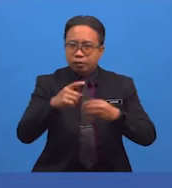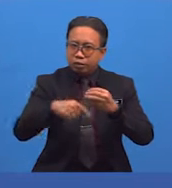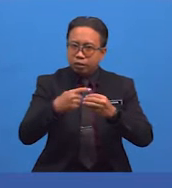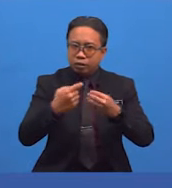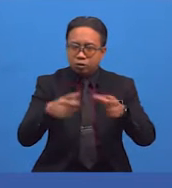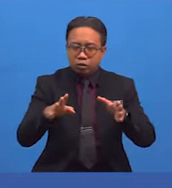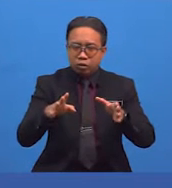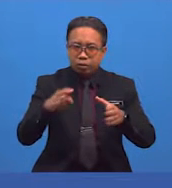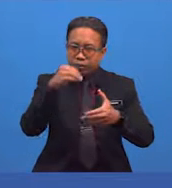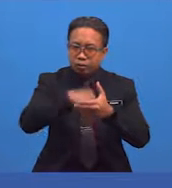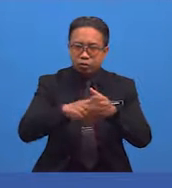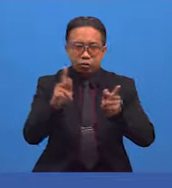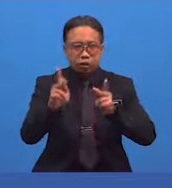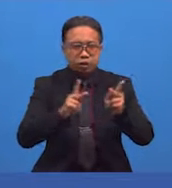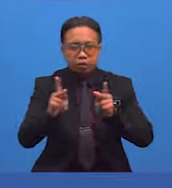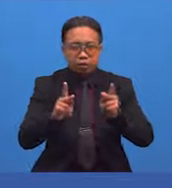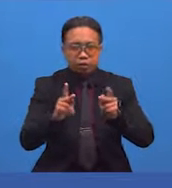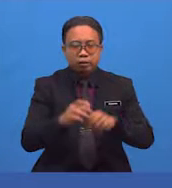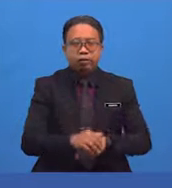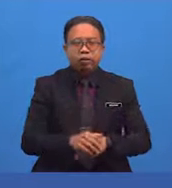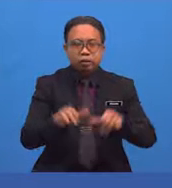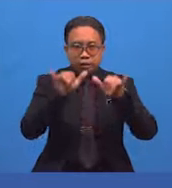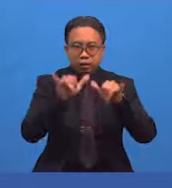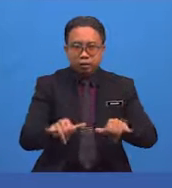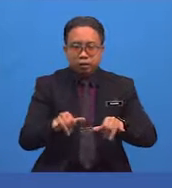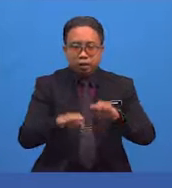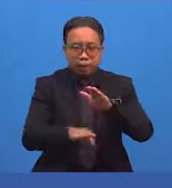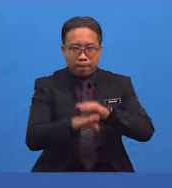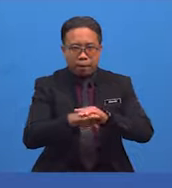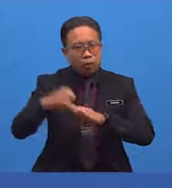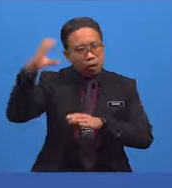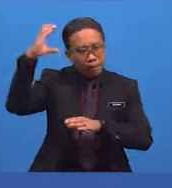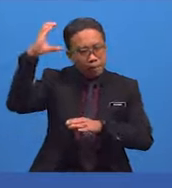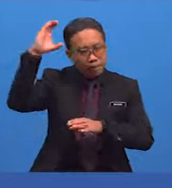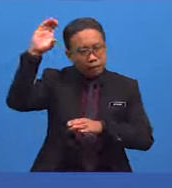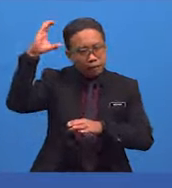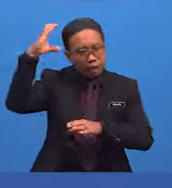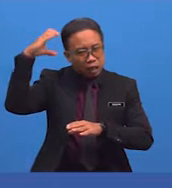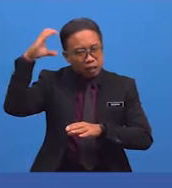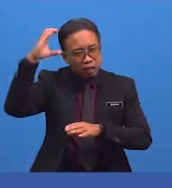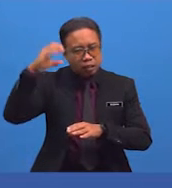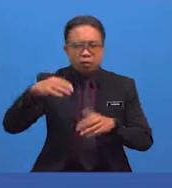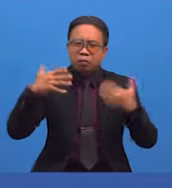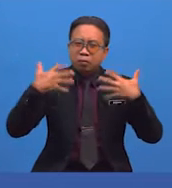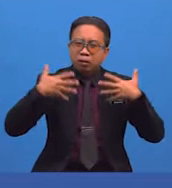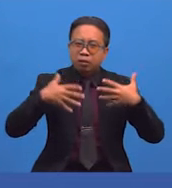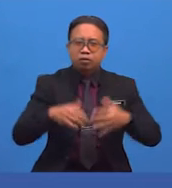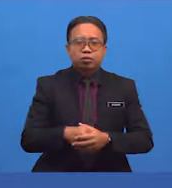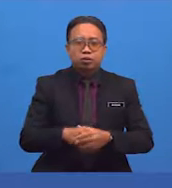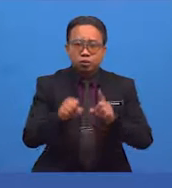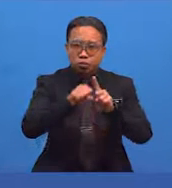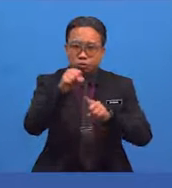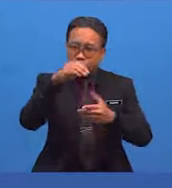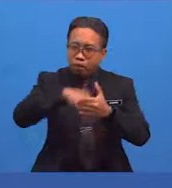kita memasuki kereta yang ditinggalkan di bawah matahari yang terik. Suhu di dalam